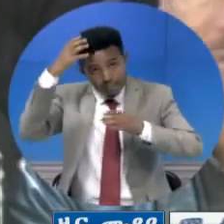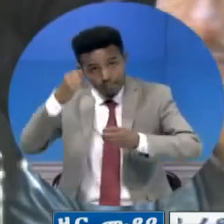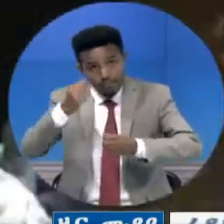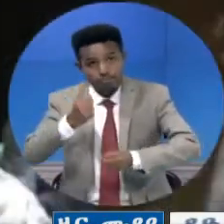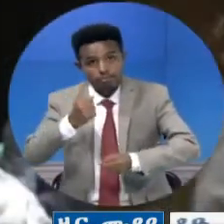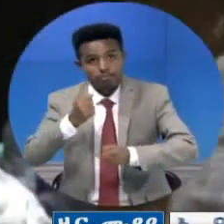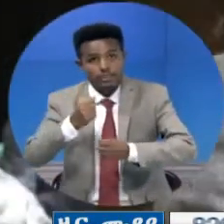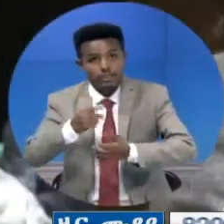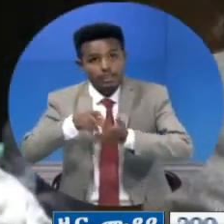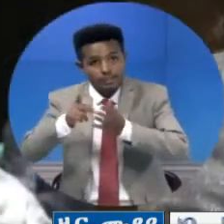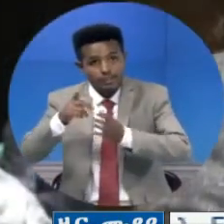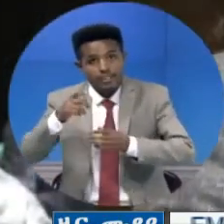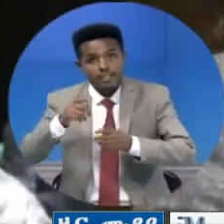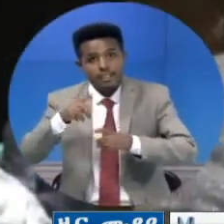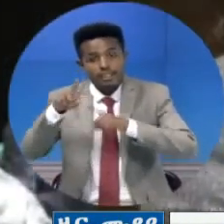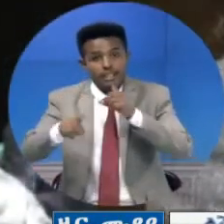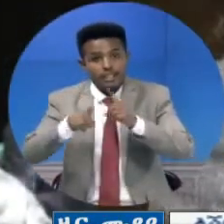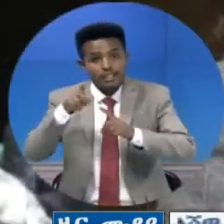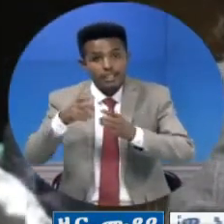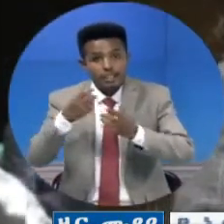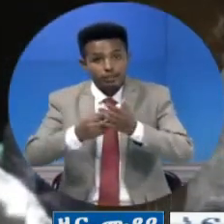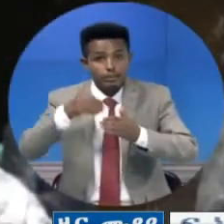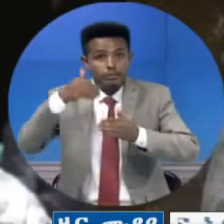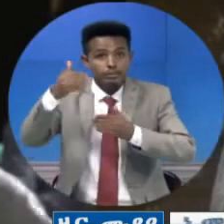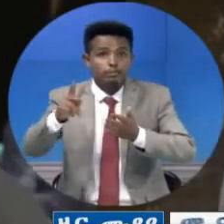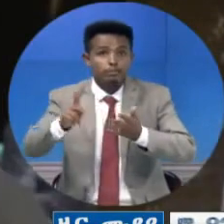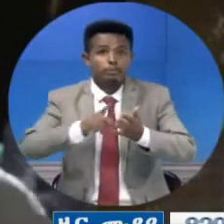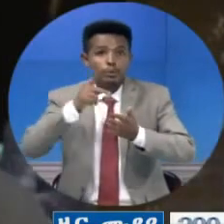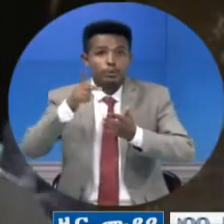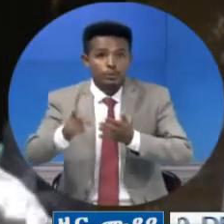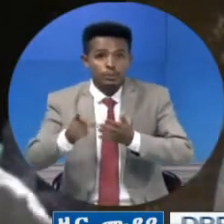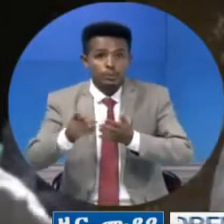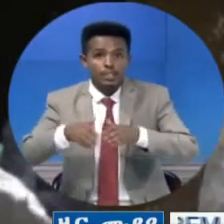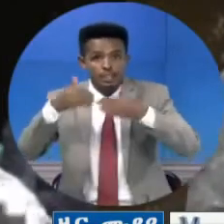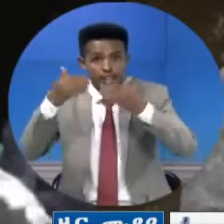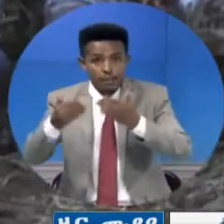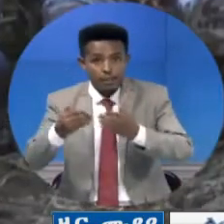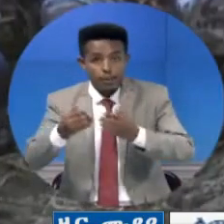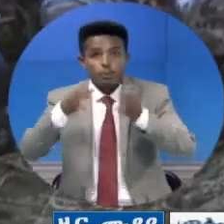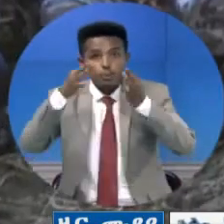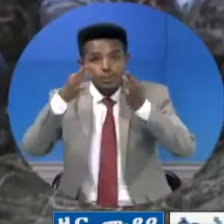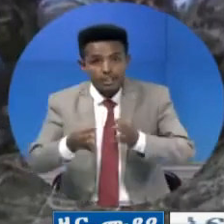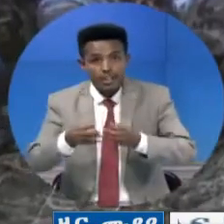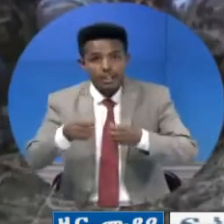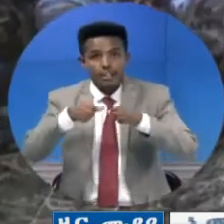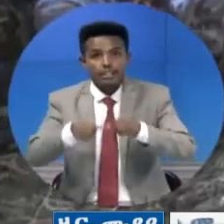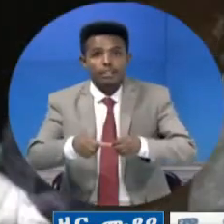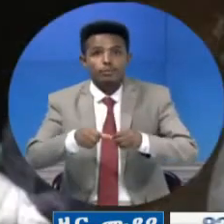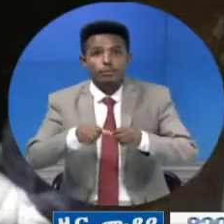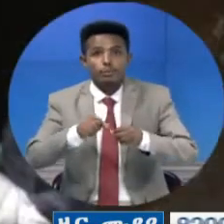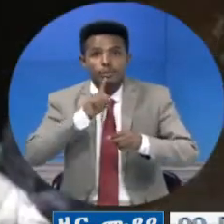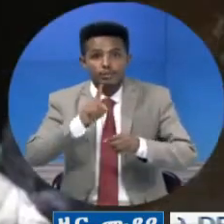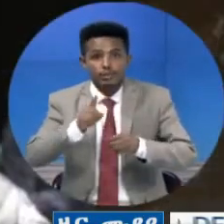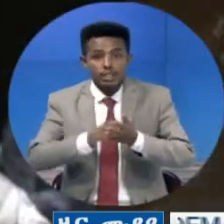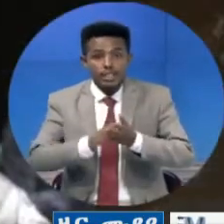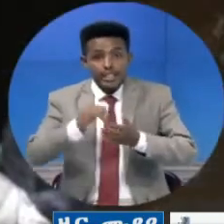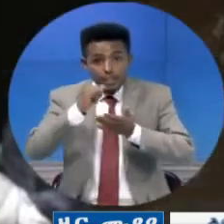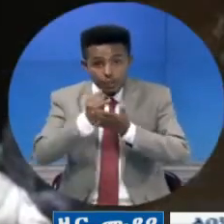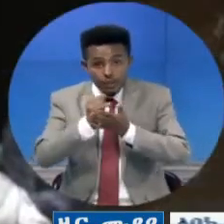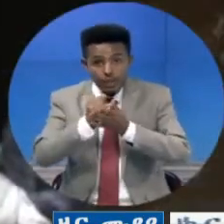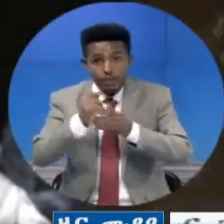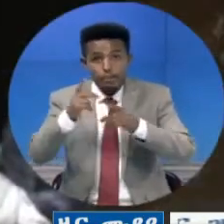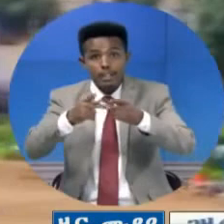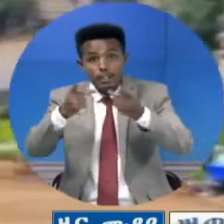ውጪ ወደ 40 ፕሮጀክቶች ቀርበውልን አንዳንዶቹን ውሳኔ ያሳረፈንባቸዋል። ኢንዱስትሪ መንደር ውስጥ ወደ